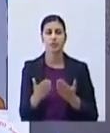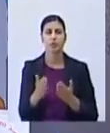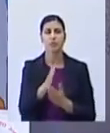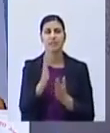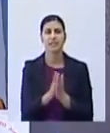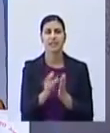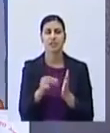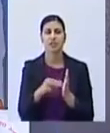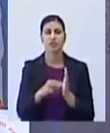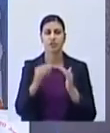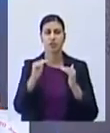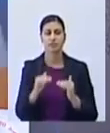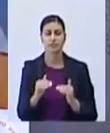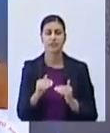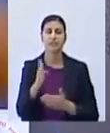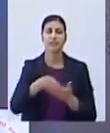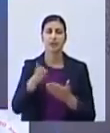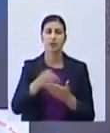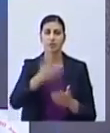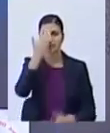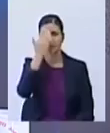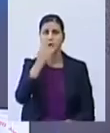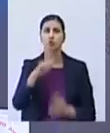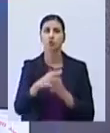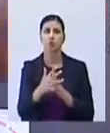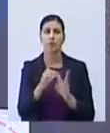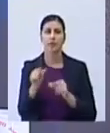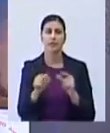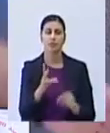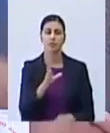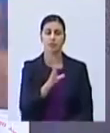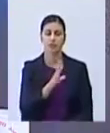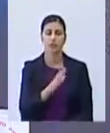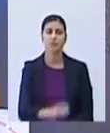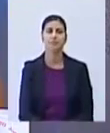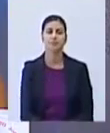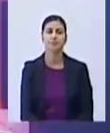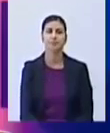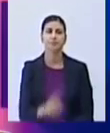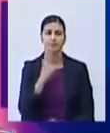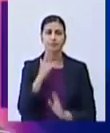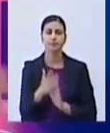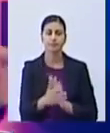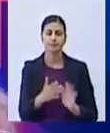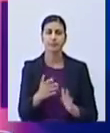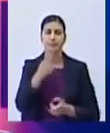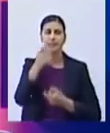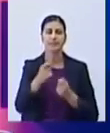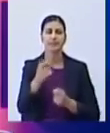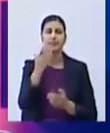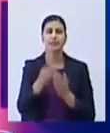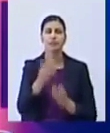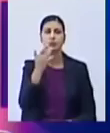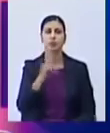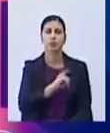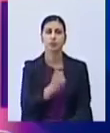მთლიანად შემცირდეს ეს გადასახადები და საერთოდ გაუქმდეს რომ ხალხი სოფელს დაუბრუნდეს. ასე ნუ ზოგან კიდე ვინაიდან ძირითად პრიორიტეტებს ვეცნობით თქვენ პოლიტიკური